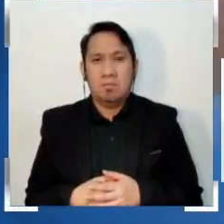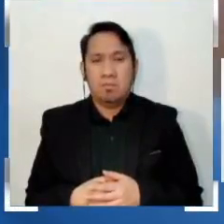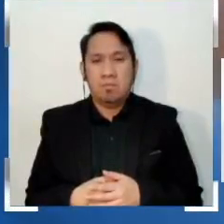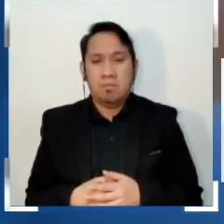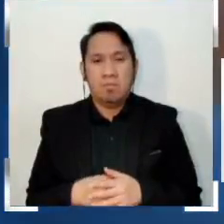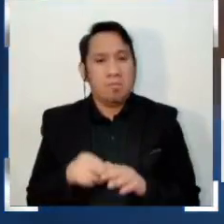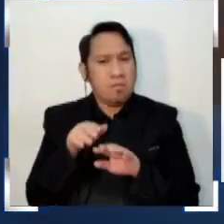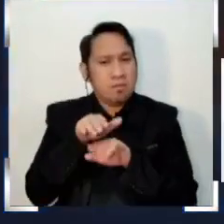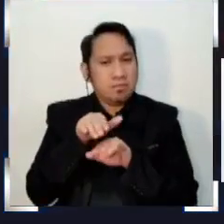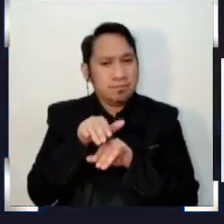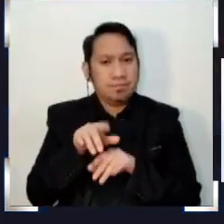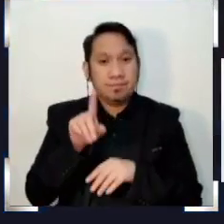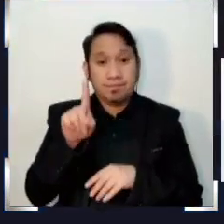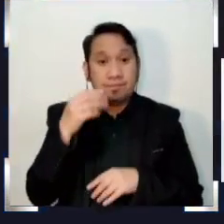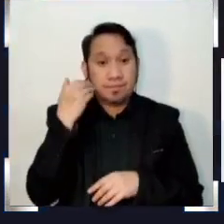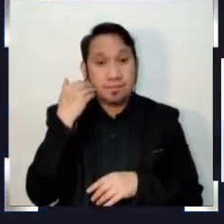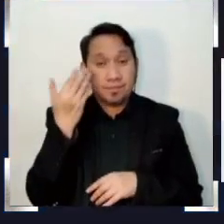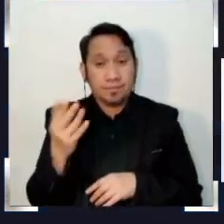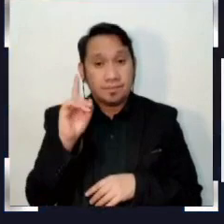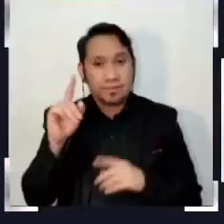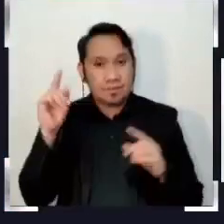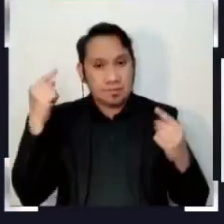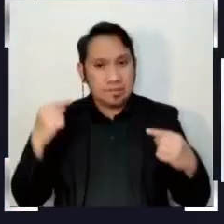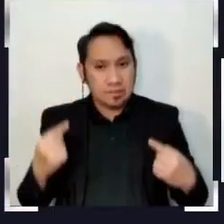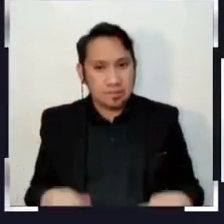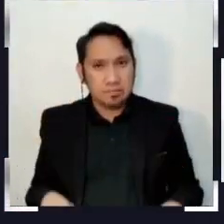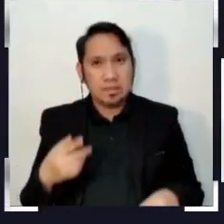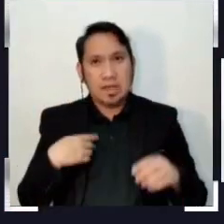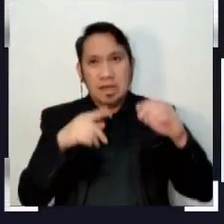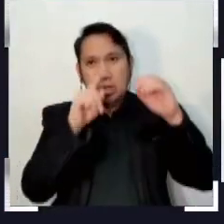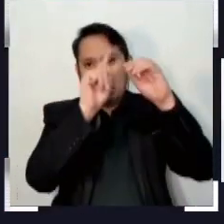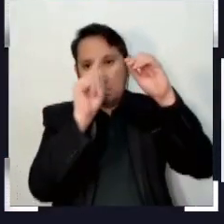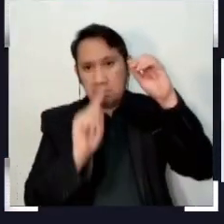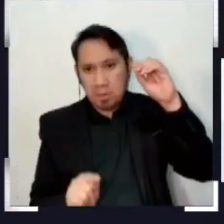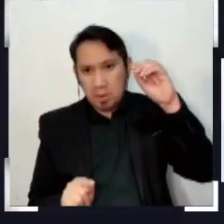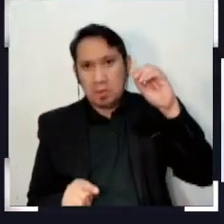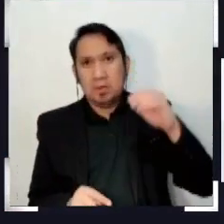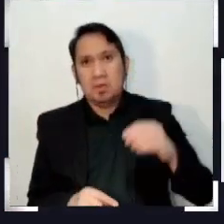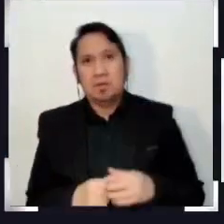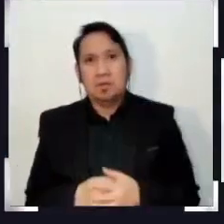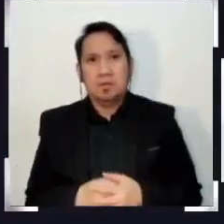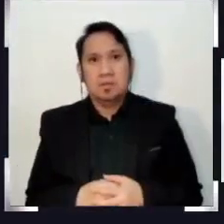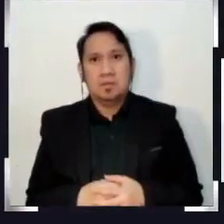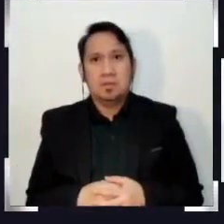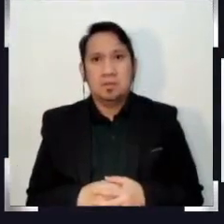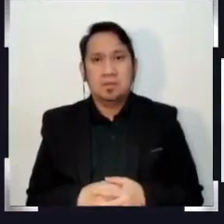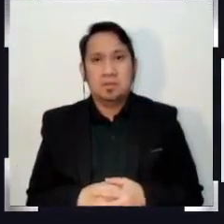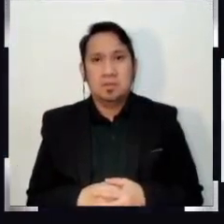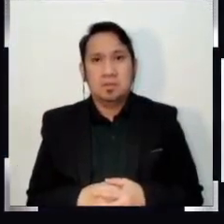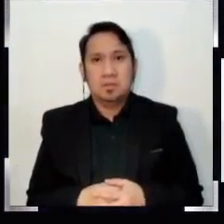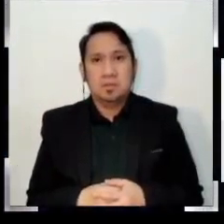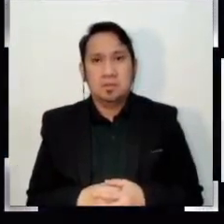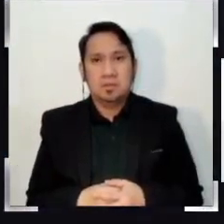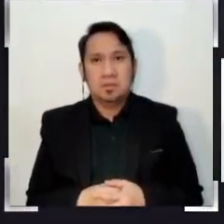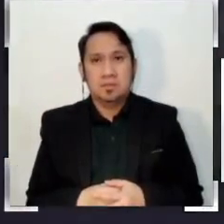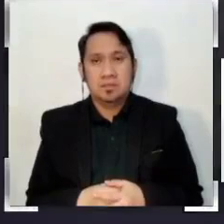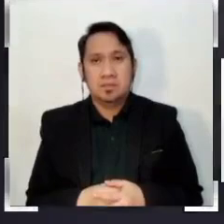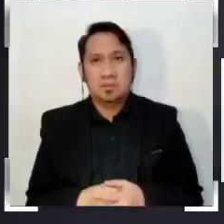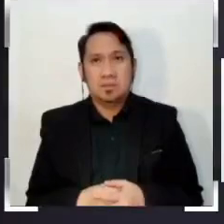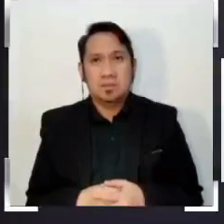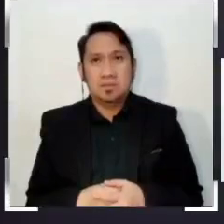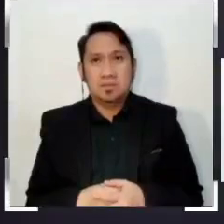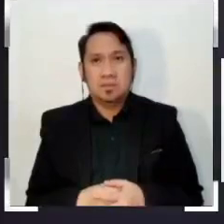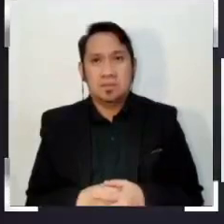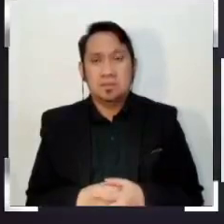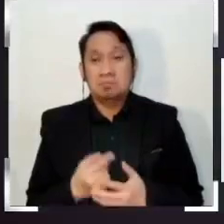ang patay at isa ang sugatan matapos tamaan ng kidlat sa gitna ng epekto ng habagat na hinahatak ng bagyong Betty. Tama rin